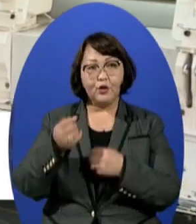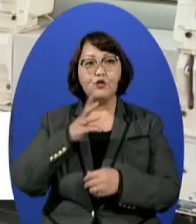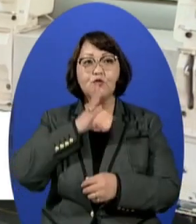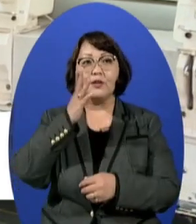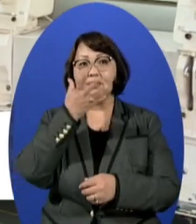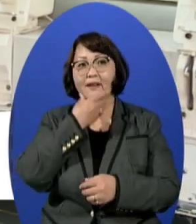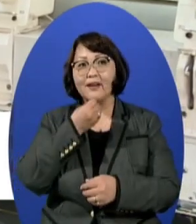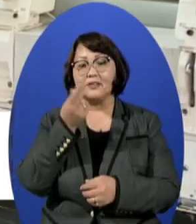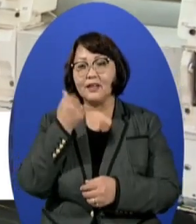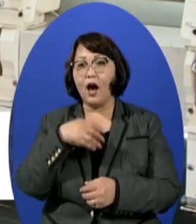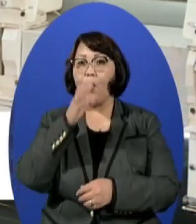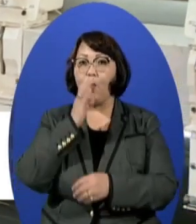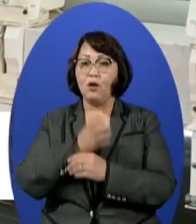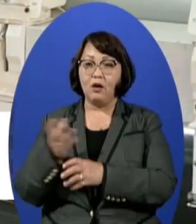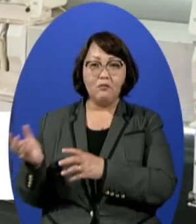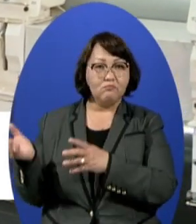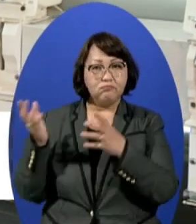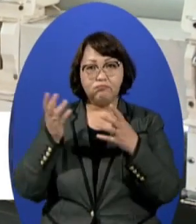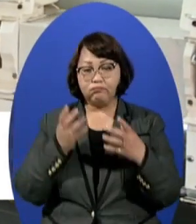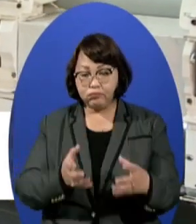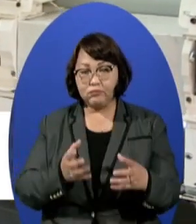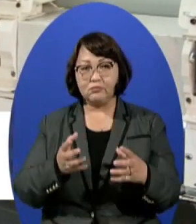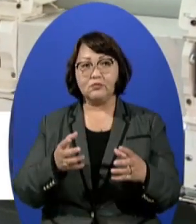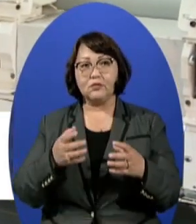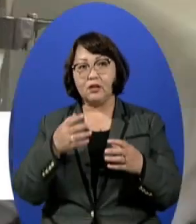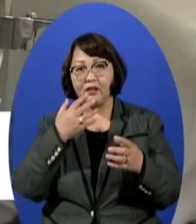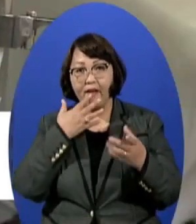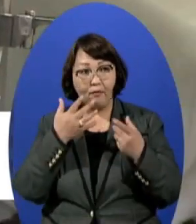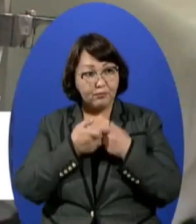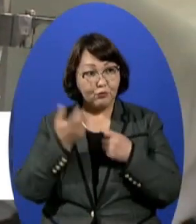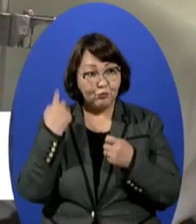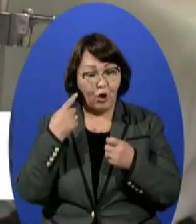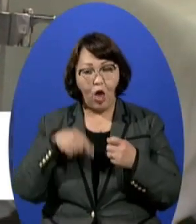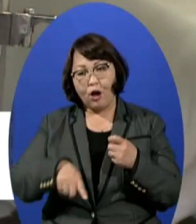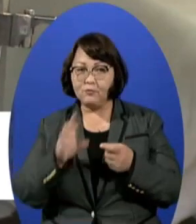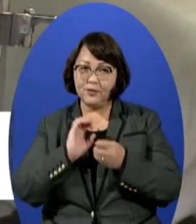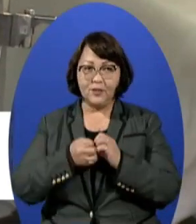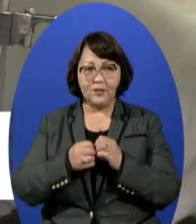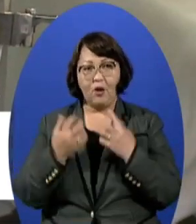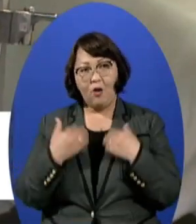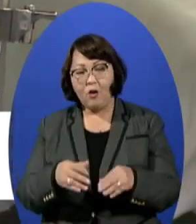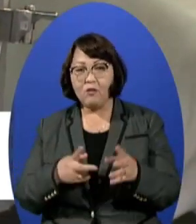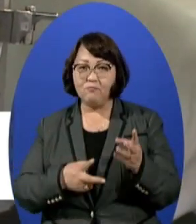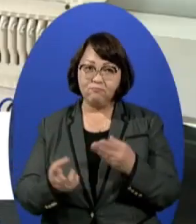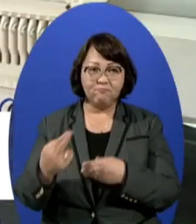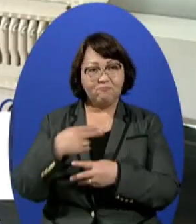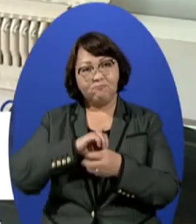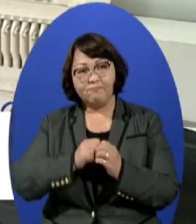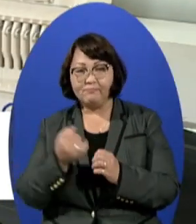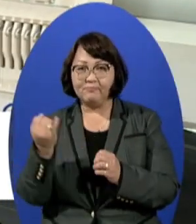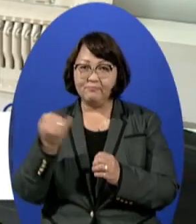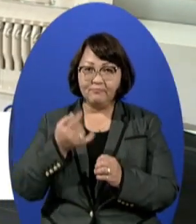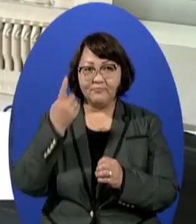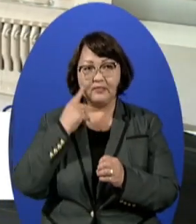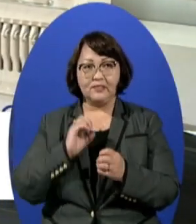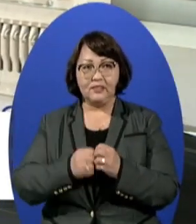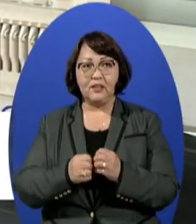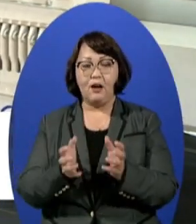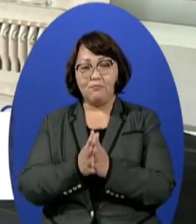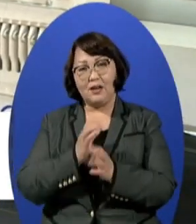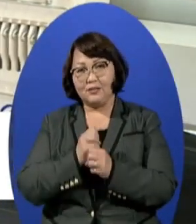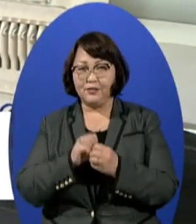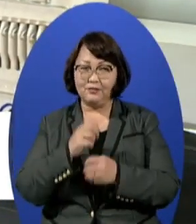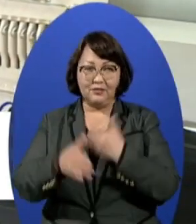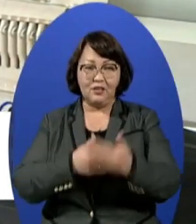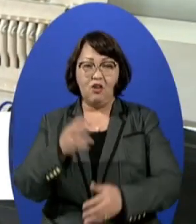цагаан цаундаа ууцаад бүгдээрээ орж ирэл яг ярьсан хийсэн бүхнүүд ажлуудаа хийгээд явчихна. Хамтраад игээ ухтар ашиг орлого бол